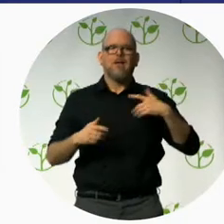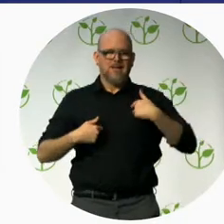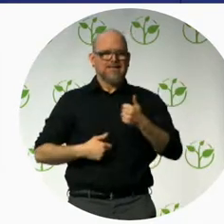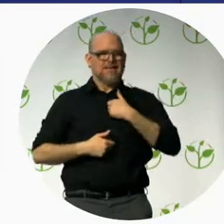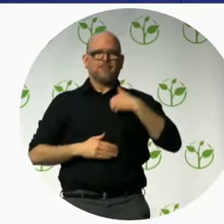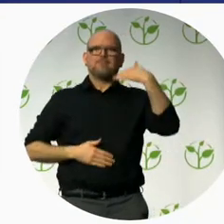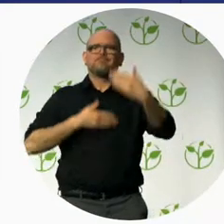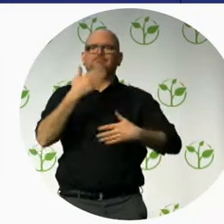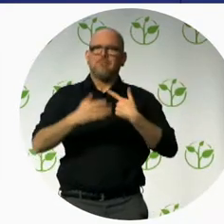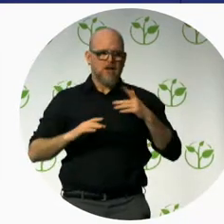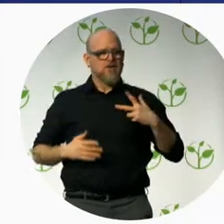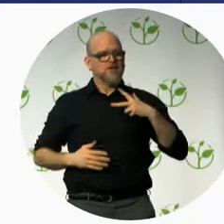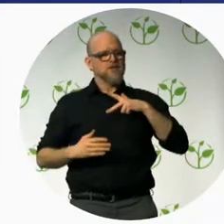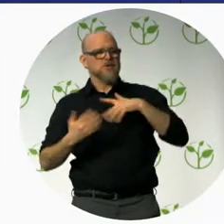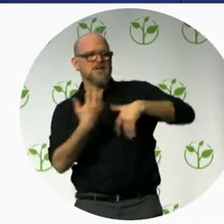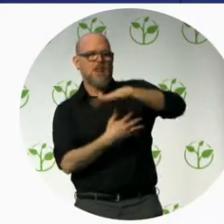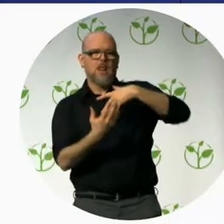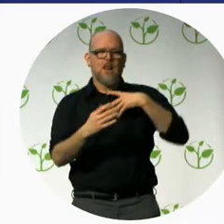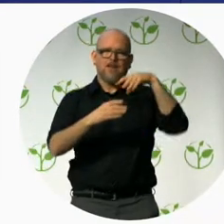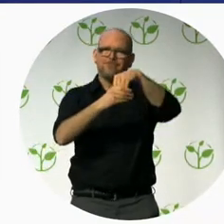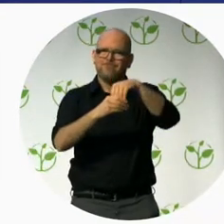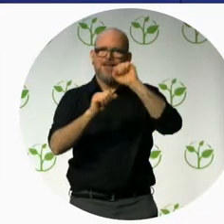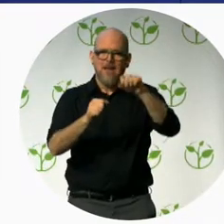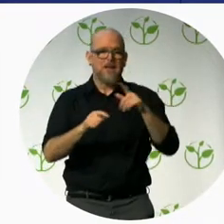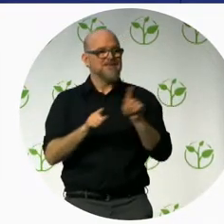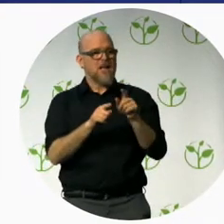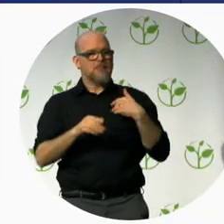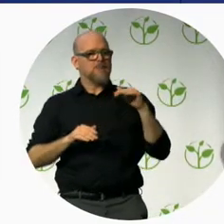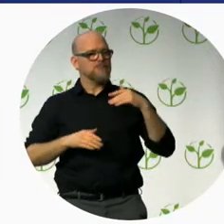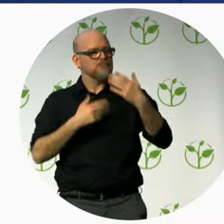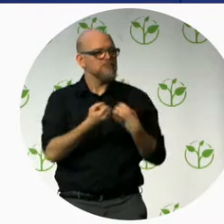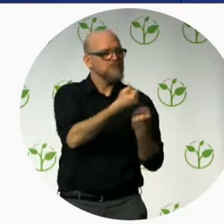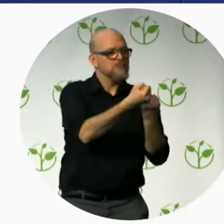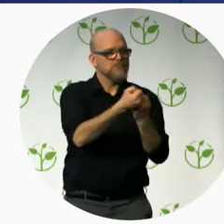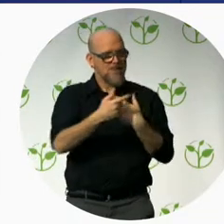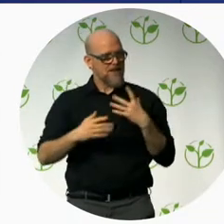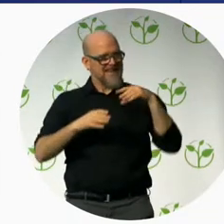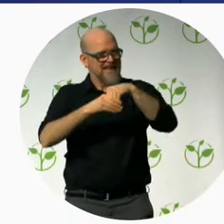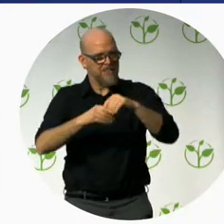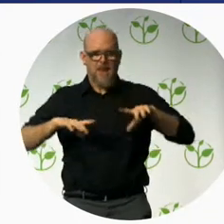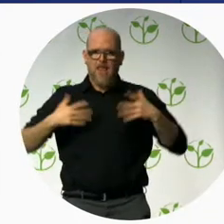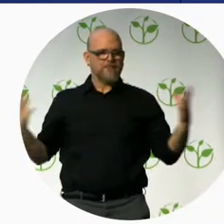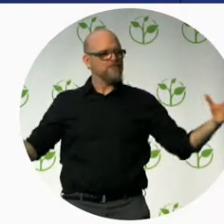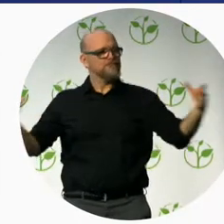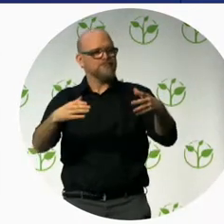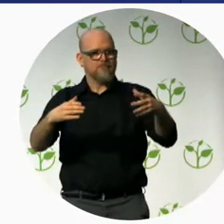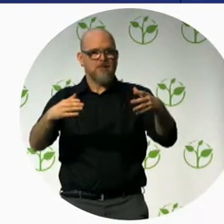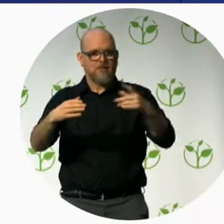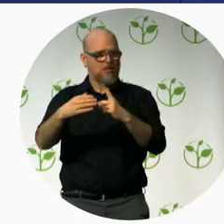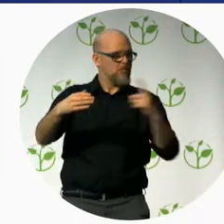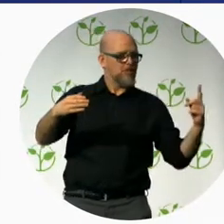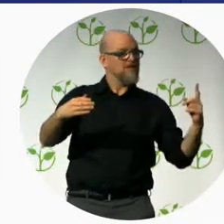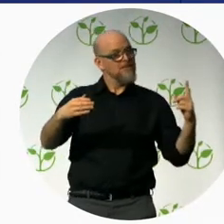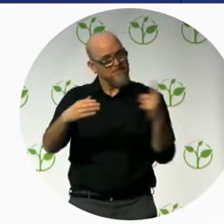rozwoju turystyki dostępnej może stać się także Europejska Karta Osoby Niepełnosprawnej. Rodzaj